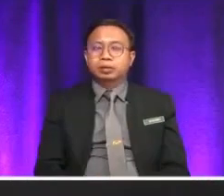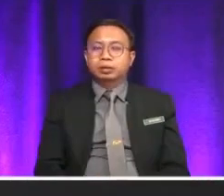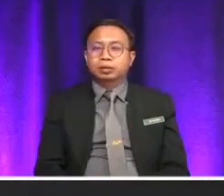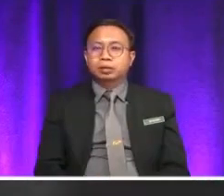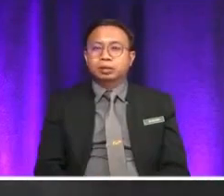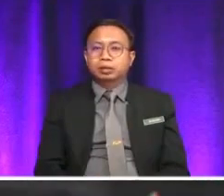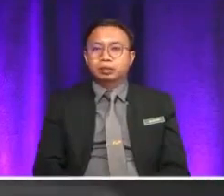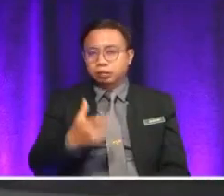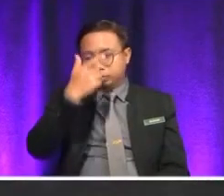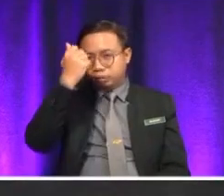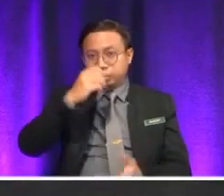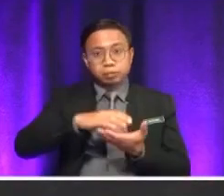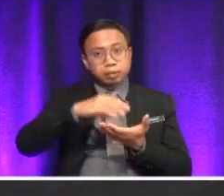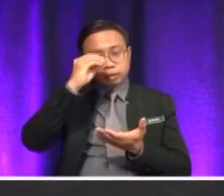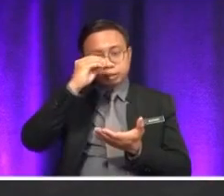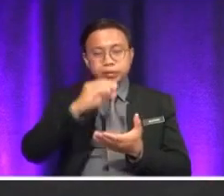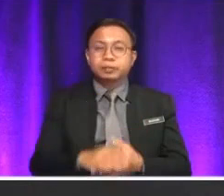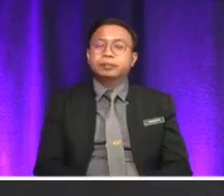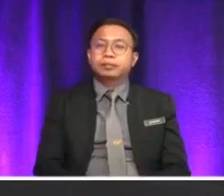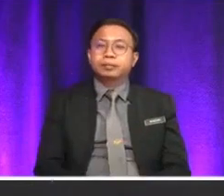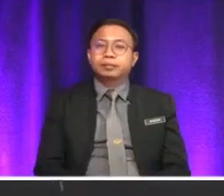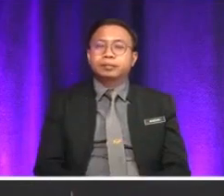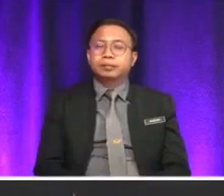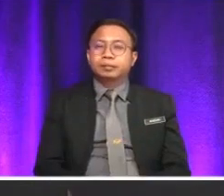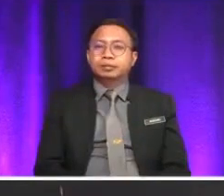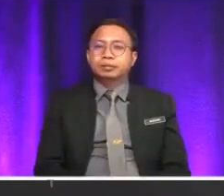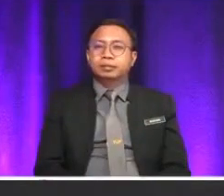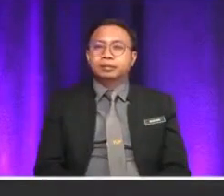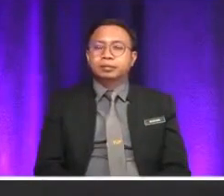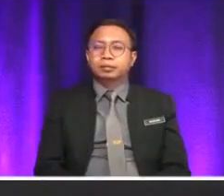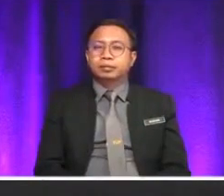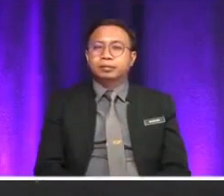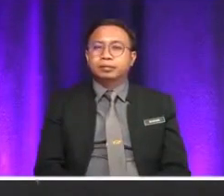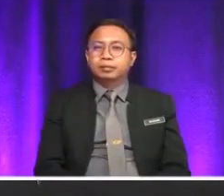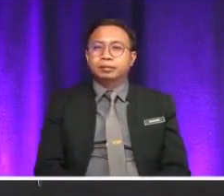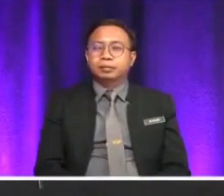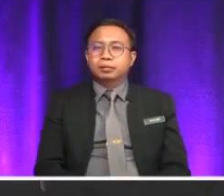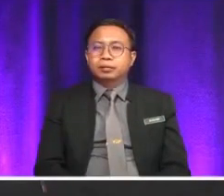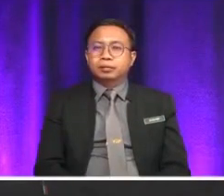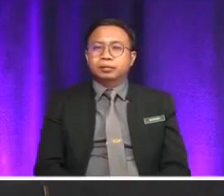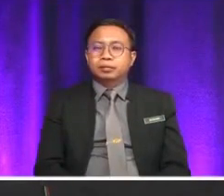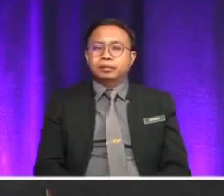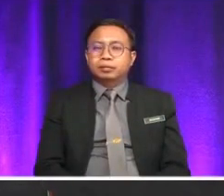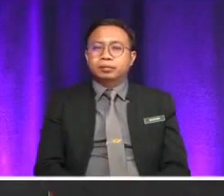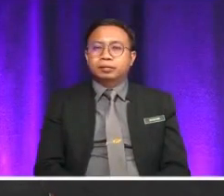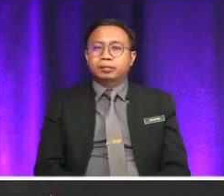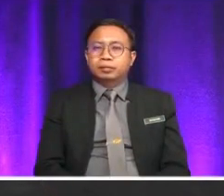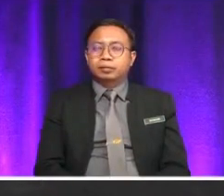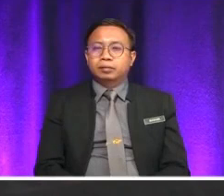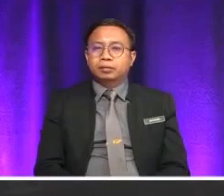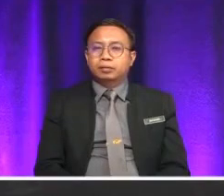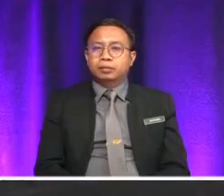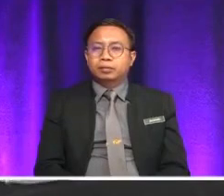Sebab pelajaran. Oh, sebab pelajaran, cikgu. Okey. Sebab jelah tahu pelajaran sebab apa